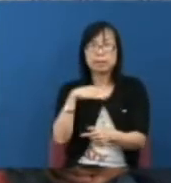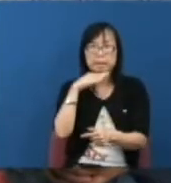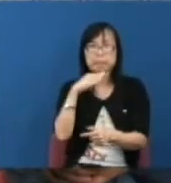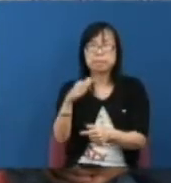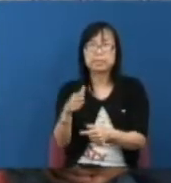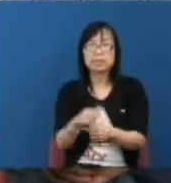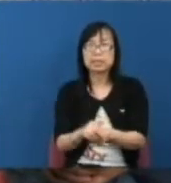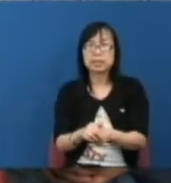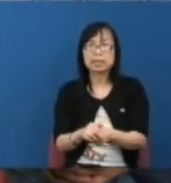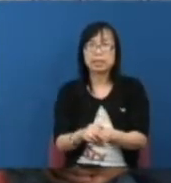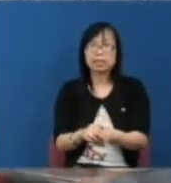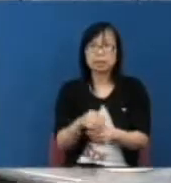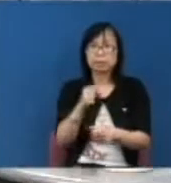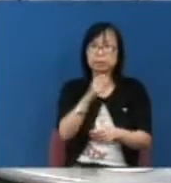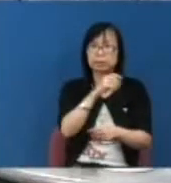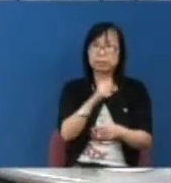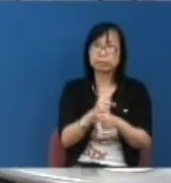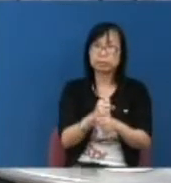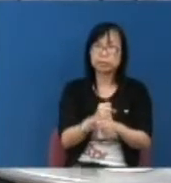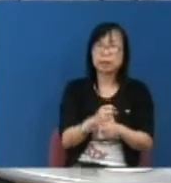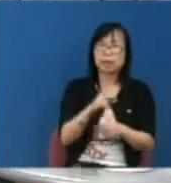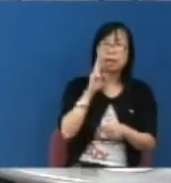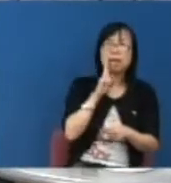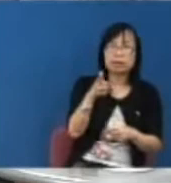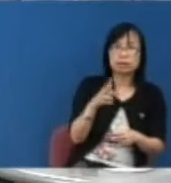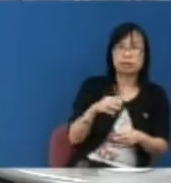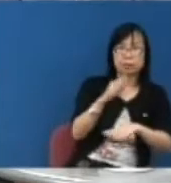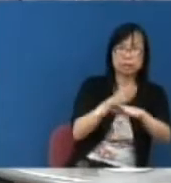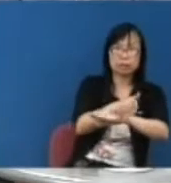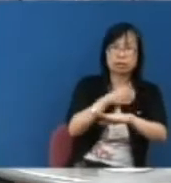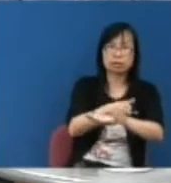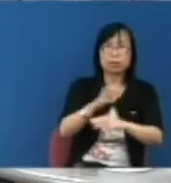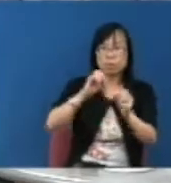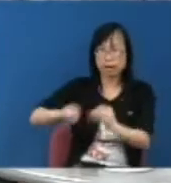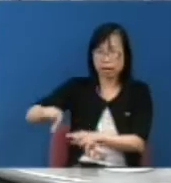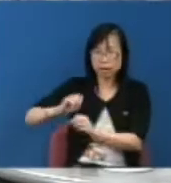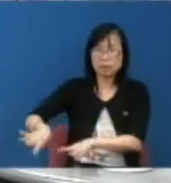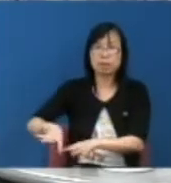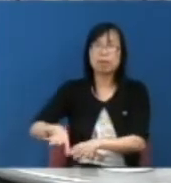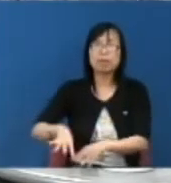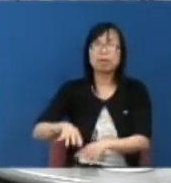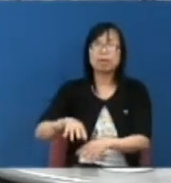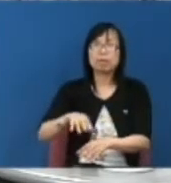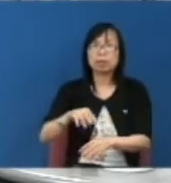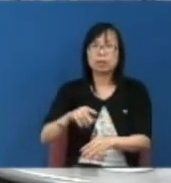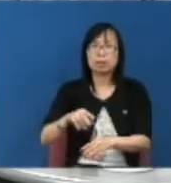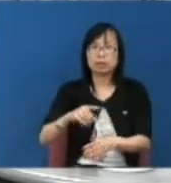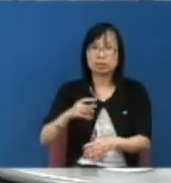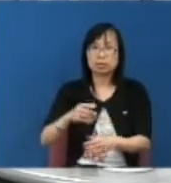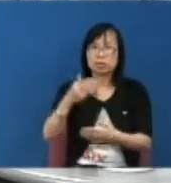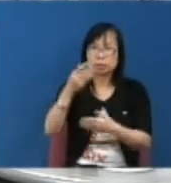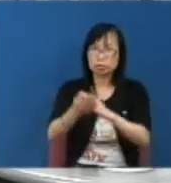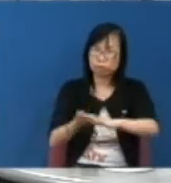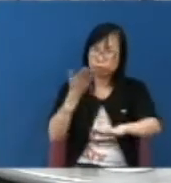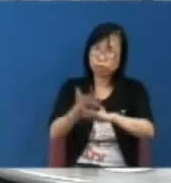啦， 咁啊啱嘅呢個。即係令到個社會嗰個垃圾個或者嗰個廢物嗰個資源可以再